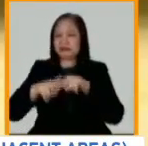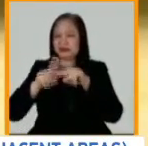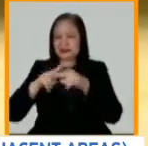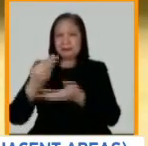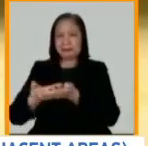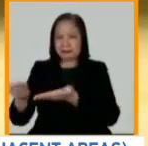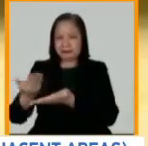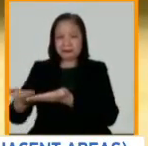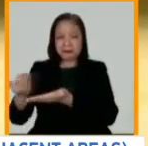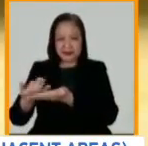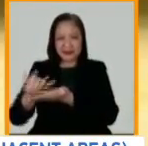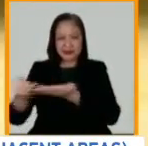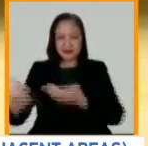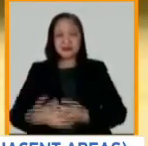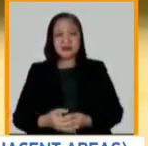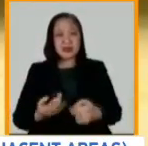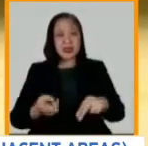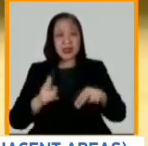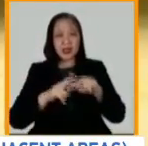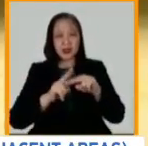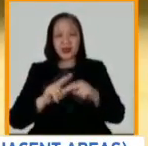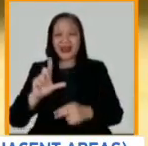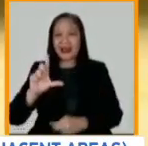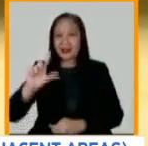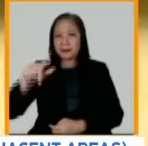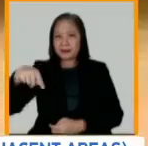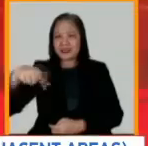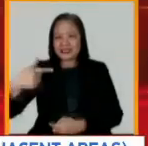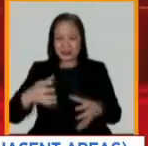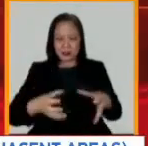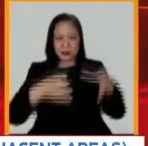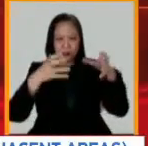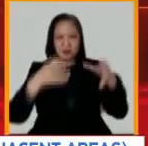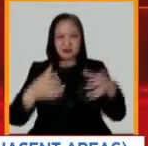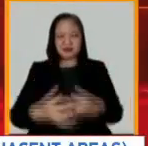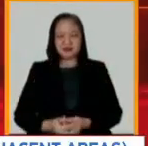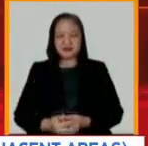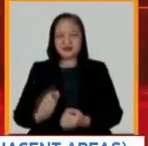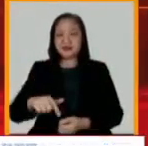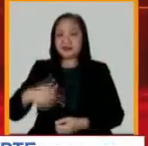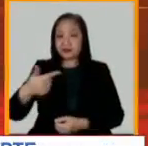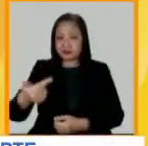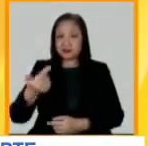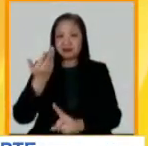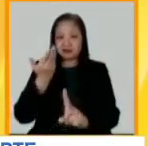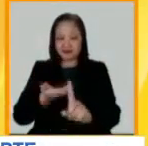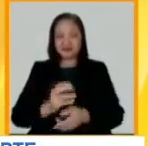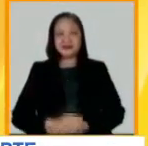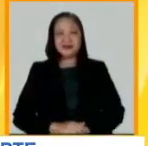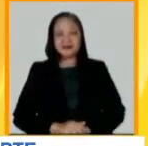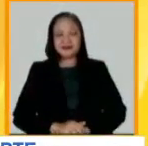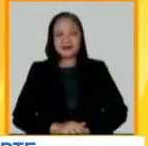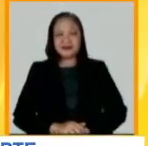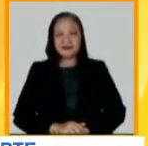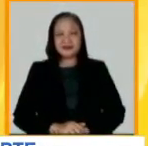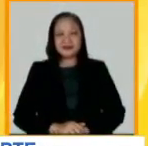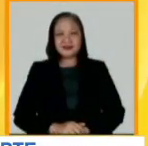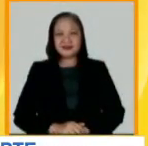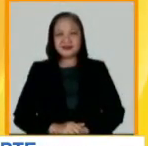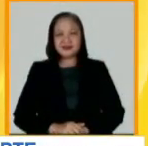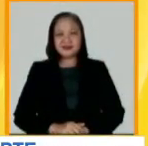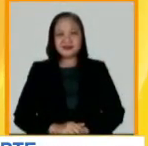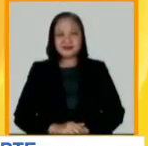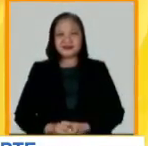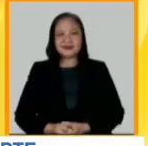rito ang LPG. Live mula sa Quezon City, may unang balita si James Agustin. James, anong ginawa ng